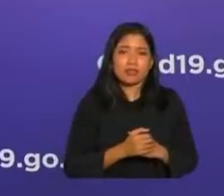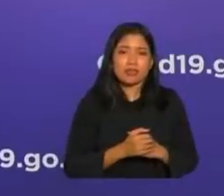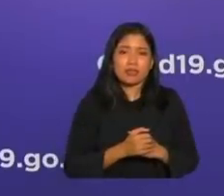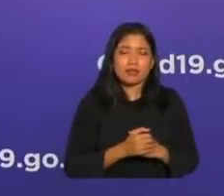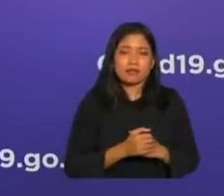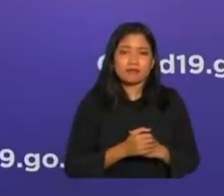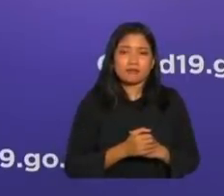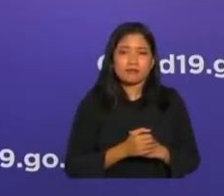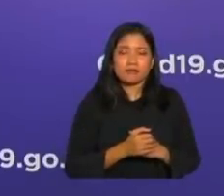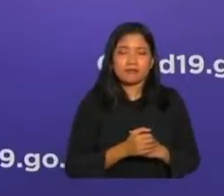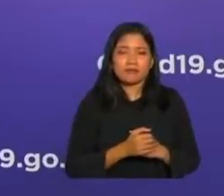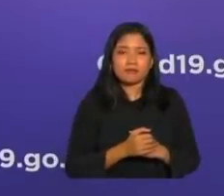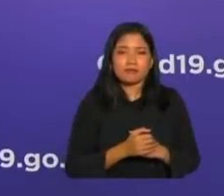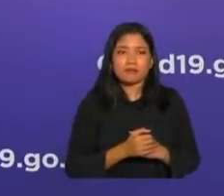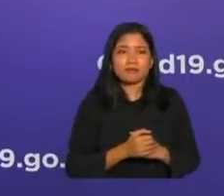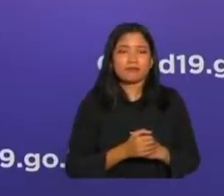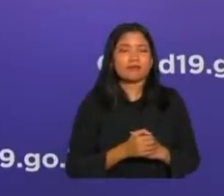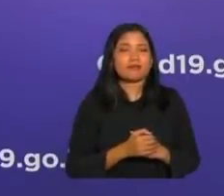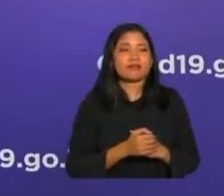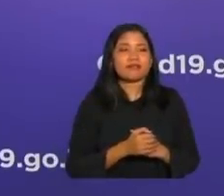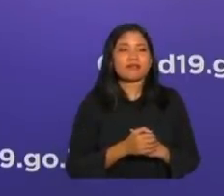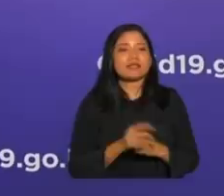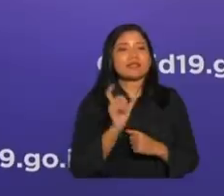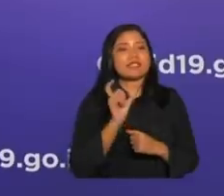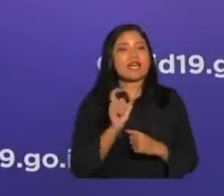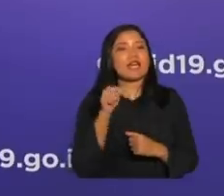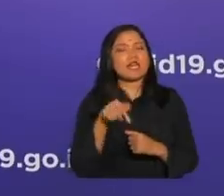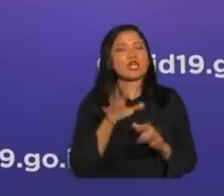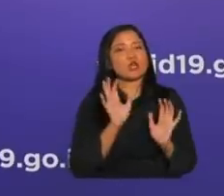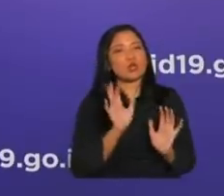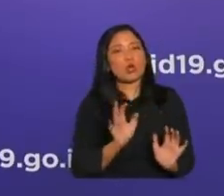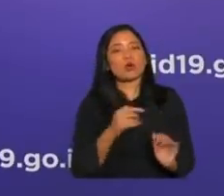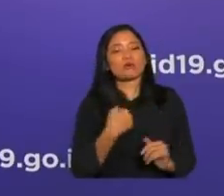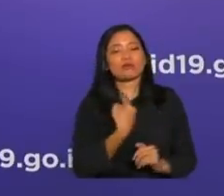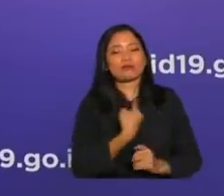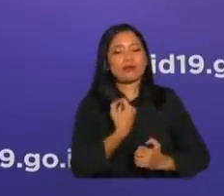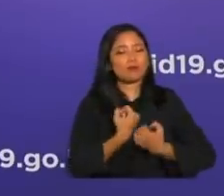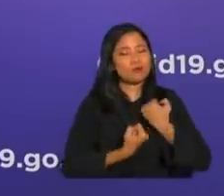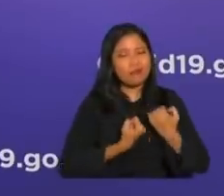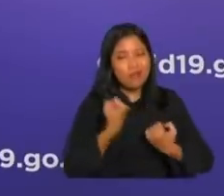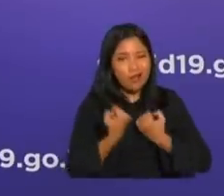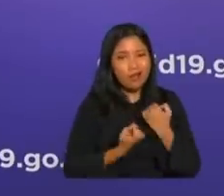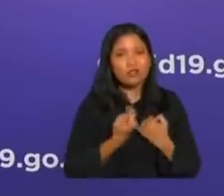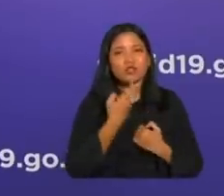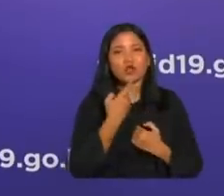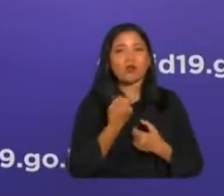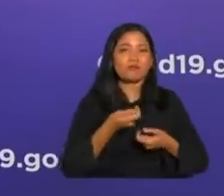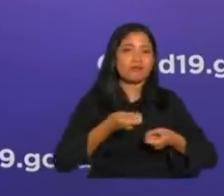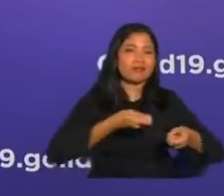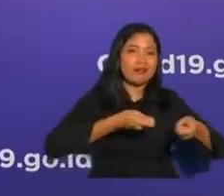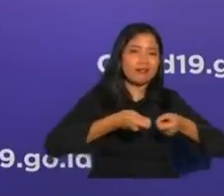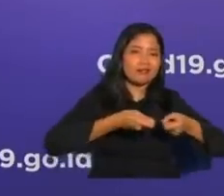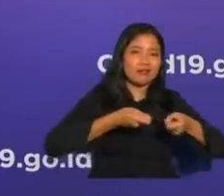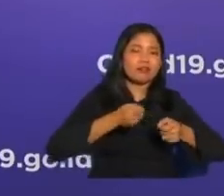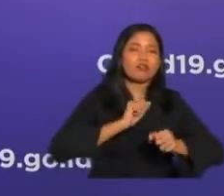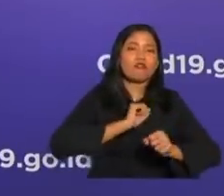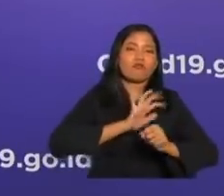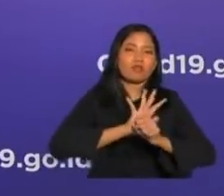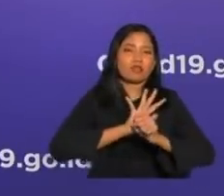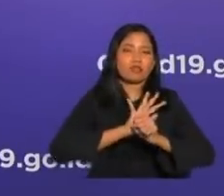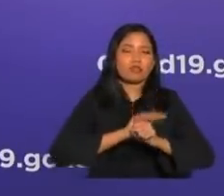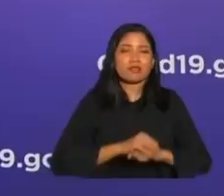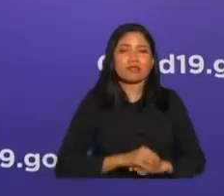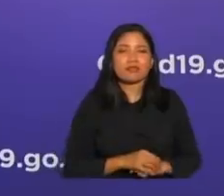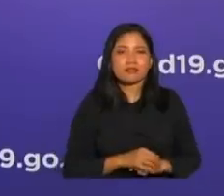tak hanya dengan cara ini kita bisa melakukan dengan baik upaya pengendalian covert 19